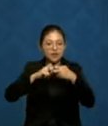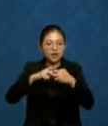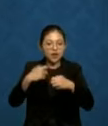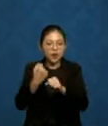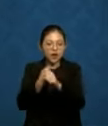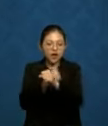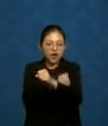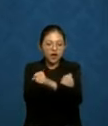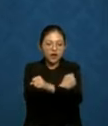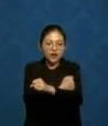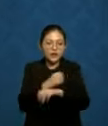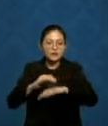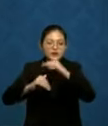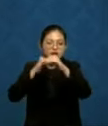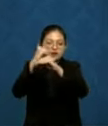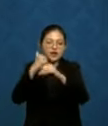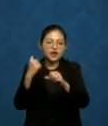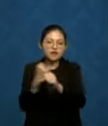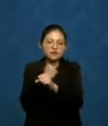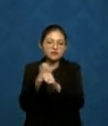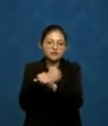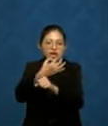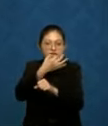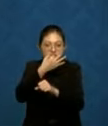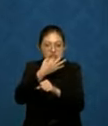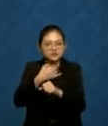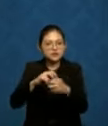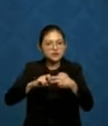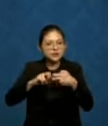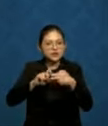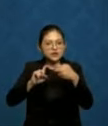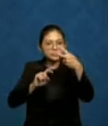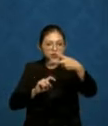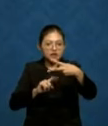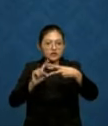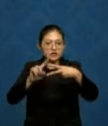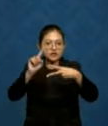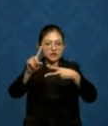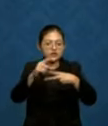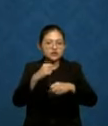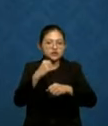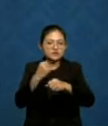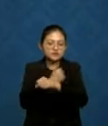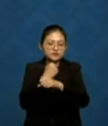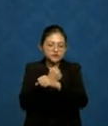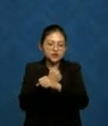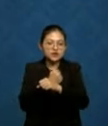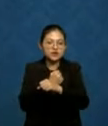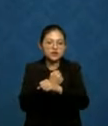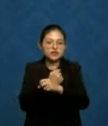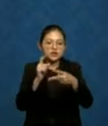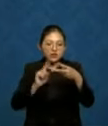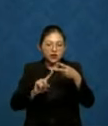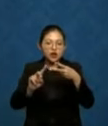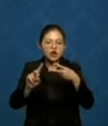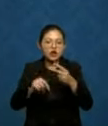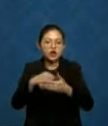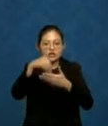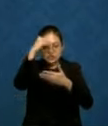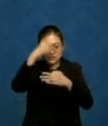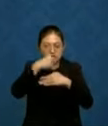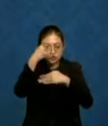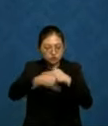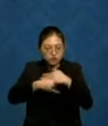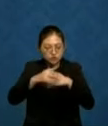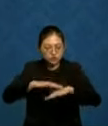งานนะครับเกี่ยวข้องกับการพัฒนาฝีมือแรงงานมีอยู่ 2ประเด็นครับประเด็นแรกคือผู้ที่ได้รับประการฝีมือแรงงานและประเด็นที่เกี่ยวข้องกับเด็กจบใหม่ครับใน